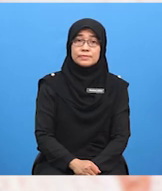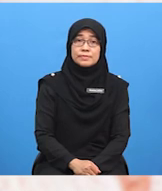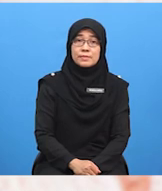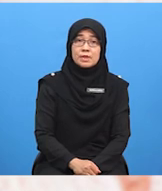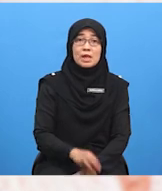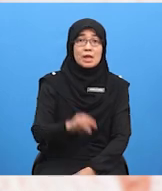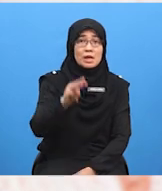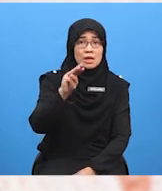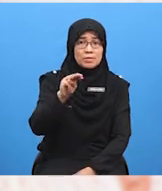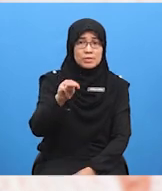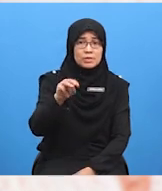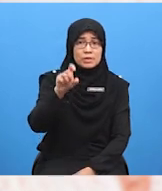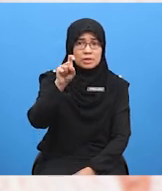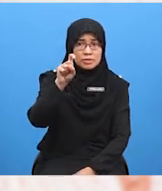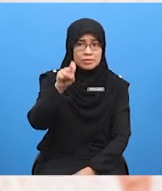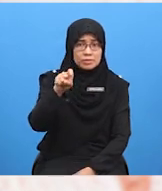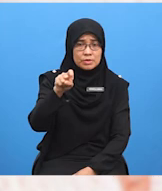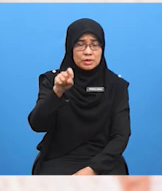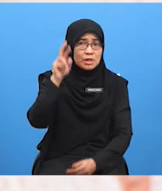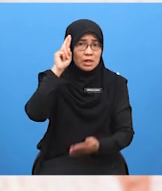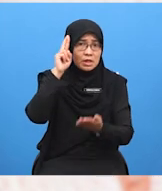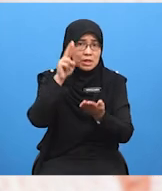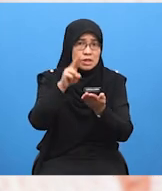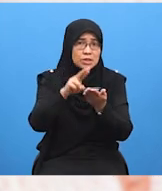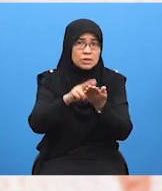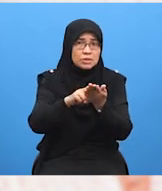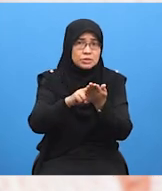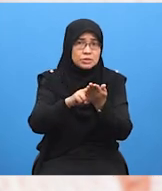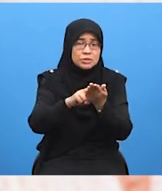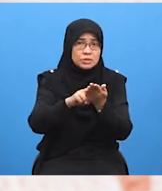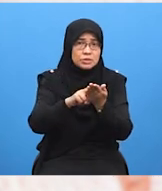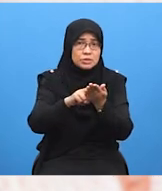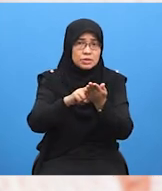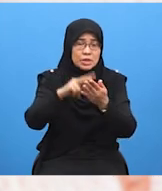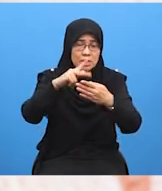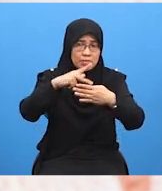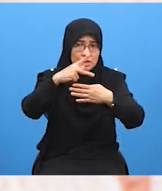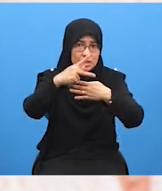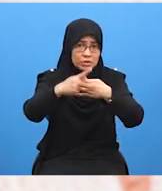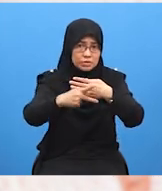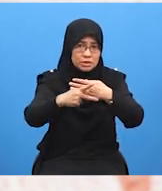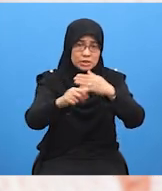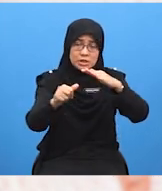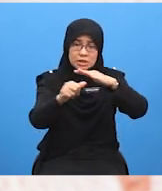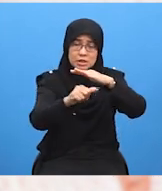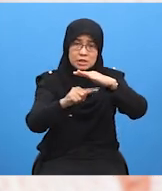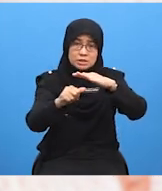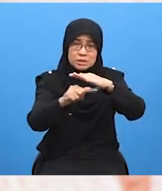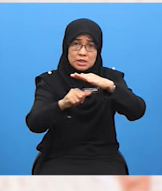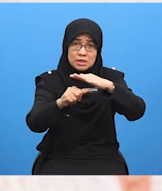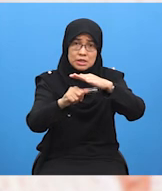Murid boleh merujuk pengaturcaraan asas yang boleh didapati di laman sesawang secara